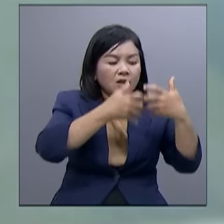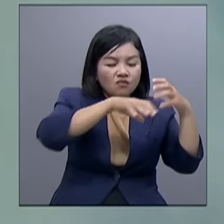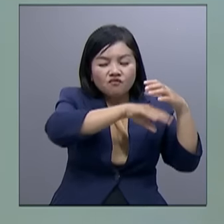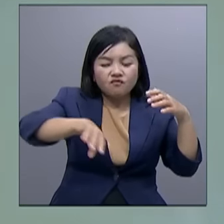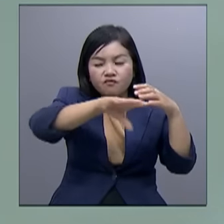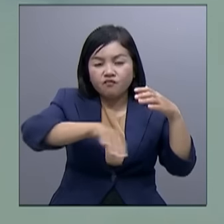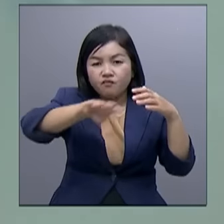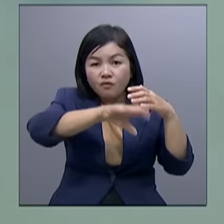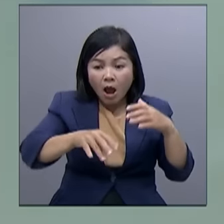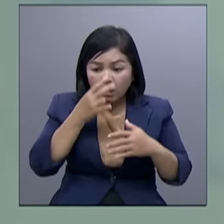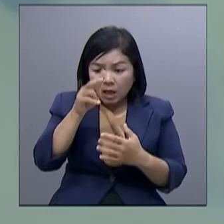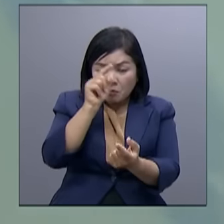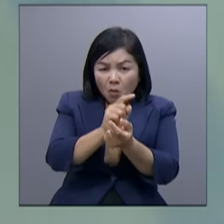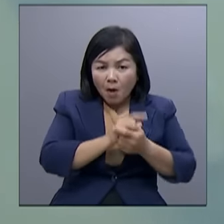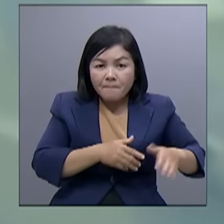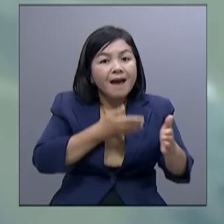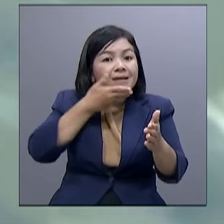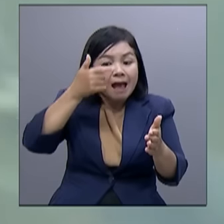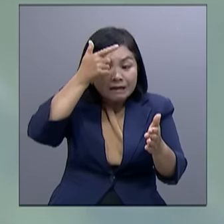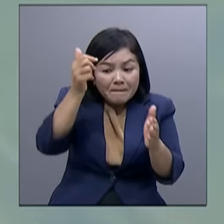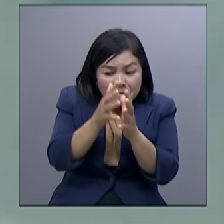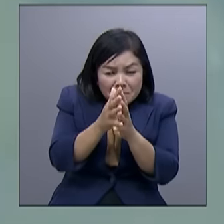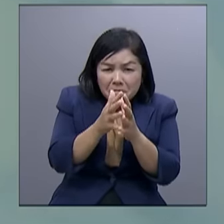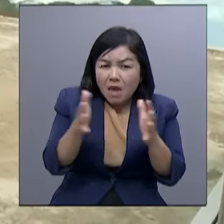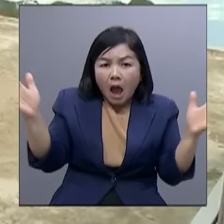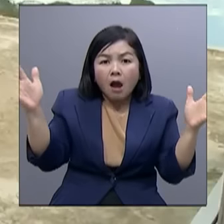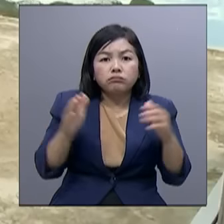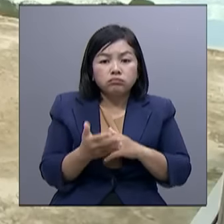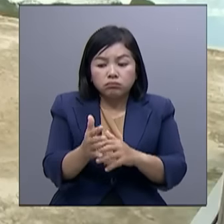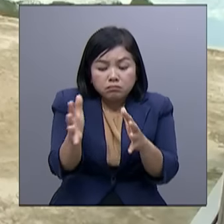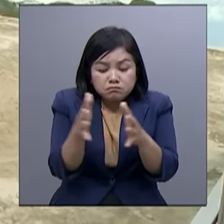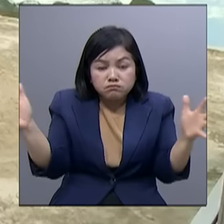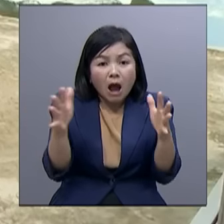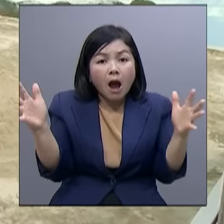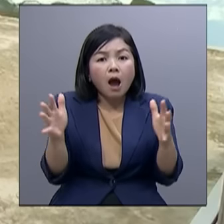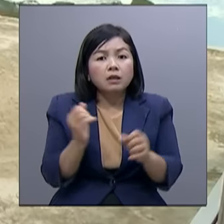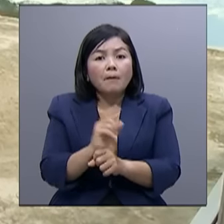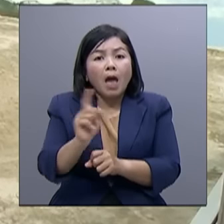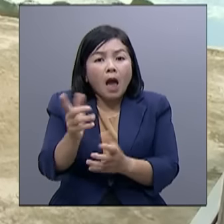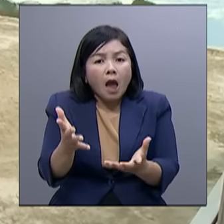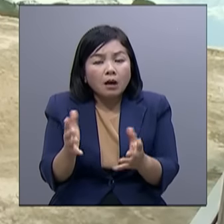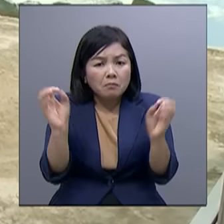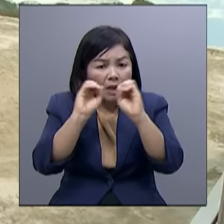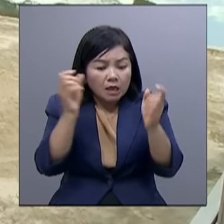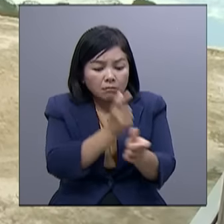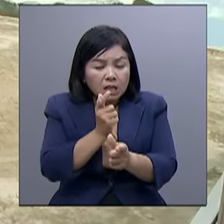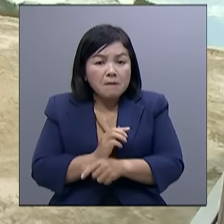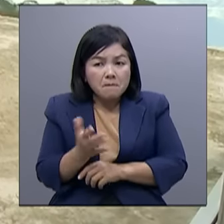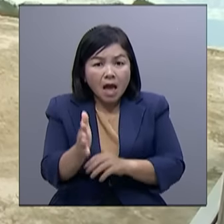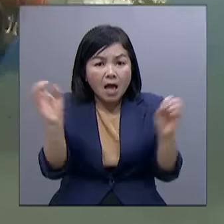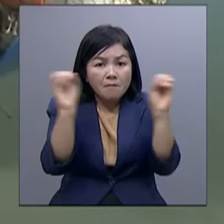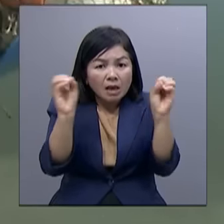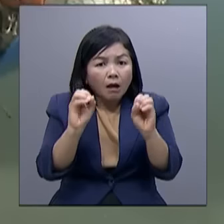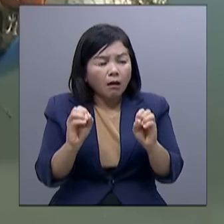ากฏว่ามีปลาหมอคางดำเนี่ยเข้ามาอาศัยอยู่ในสวนของเขาเนี่ยจำนวนมากทั้งที่เขาเนี่ยไม่เคยเลี้ยงปลามาก่อนครับ